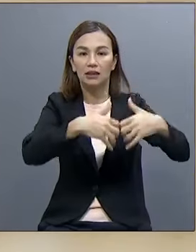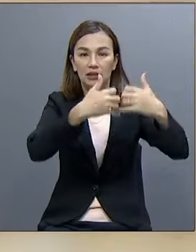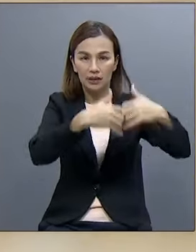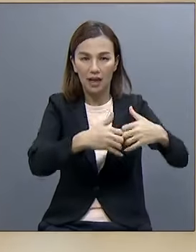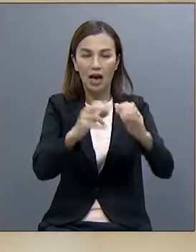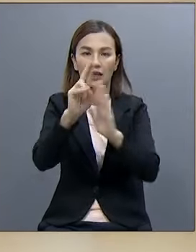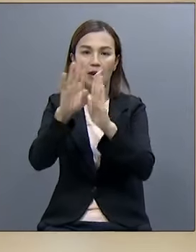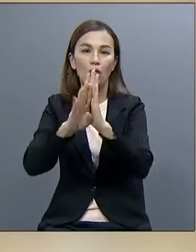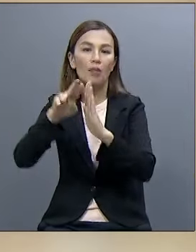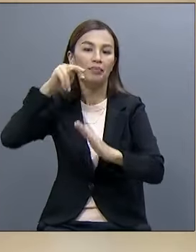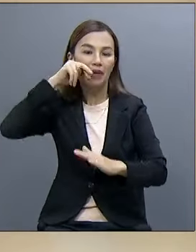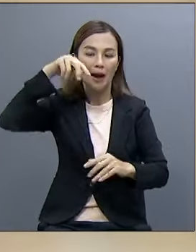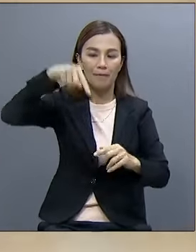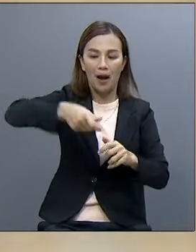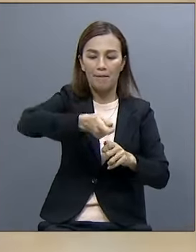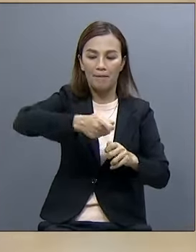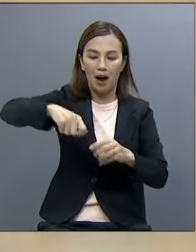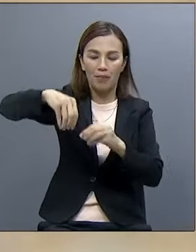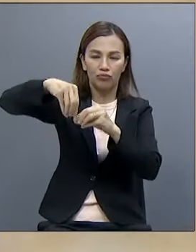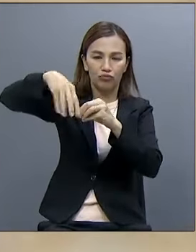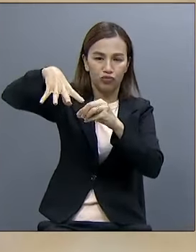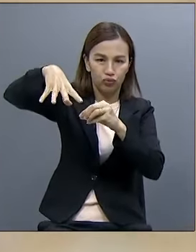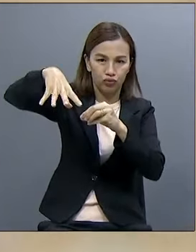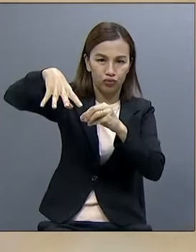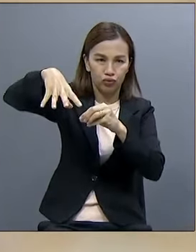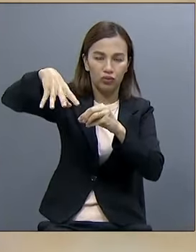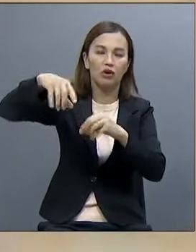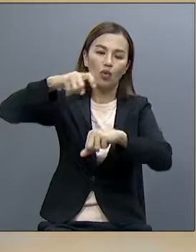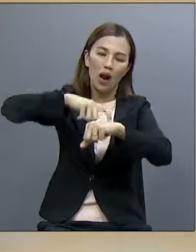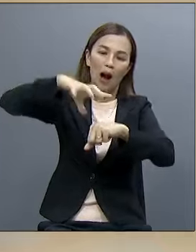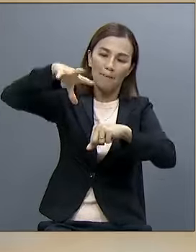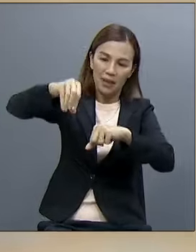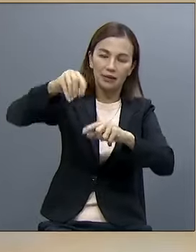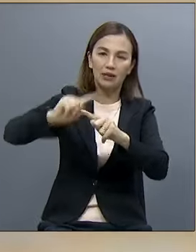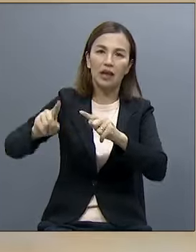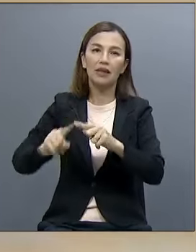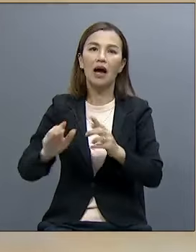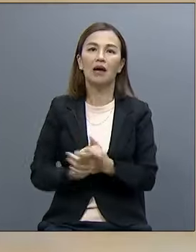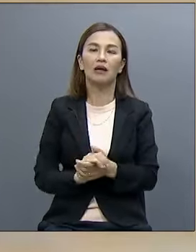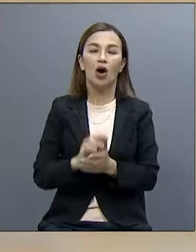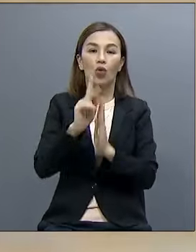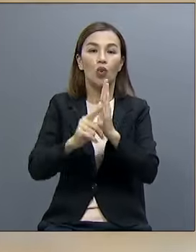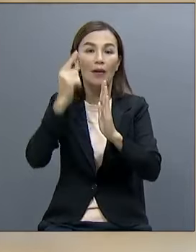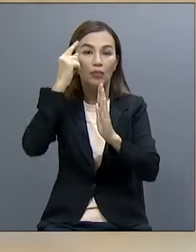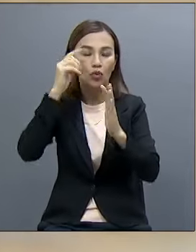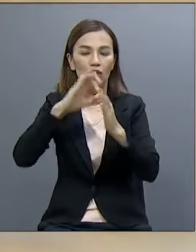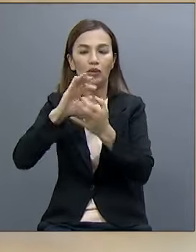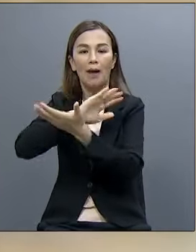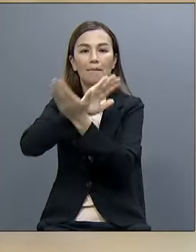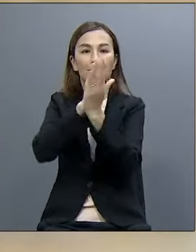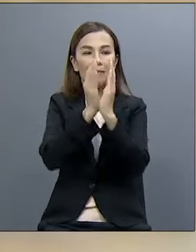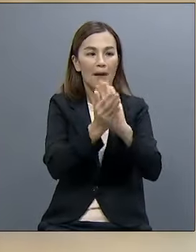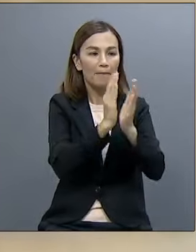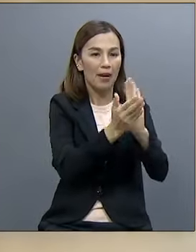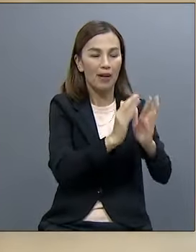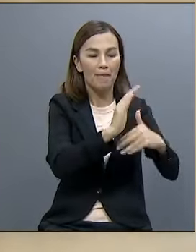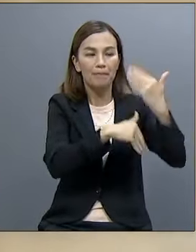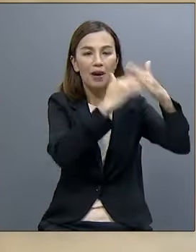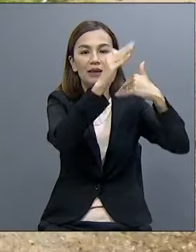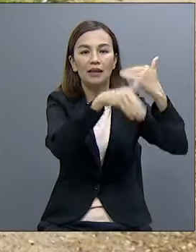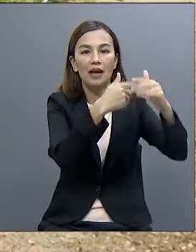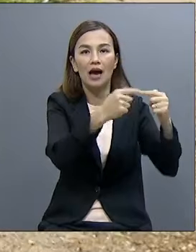มาร์ทฟาร์มความรู้เรื่องมาตรฐานครับเรื่องการแปรรูปแล้วก็พัฒนาไปเรื่อยๆครับคือที่เรามาใช้ระบ